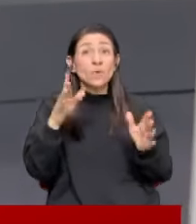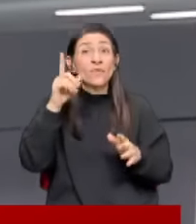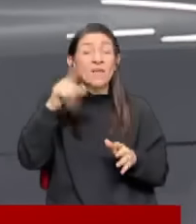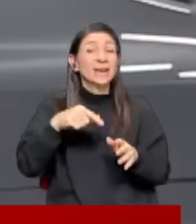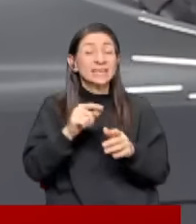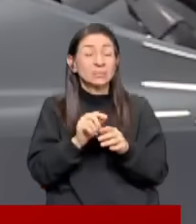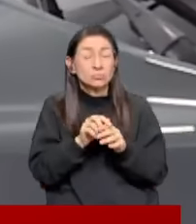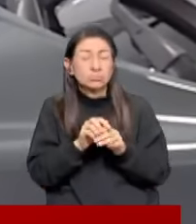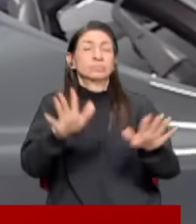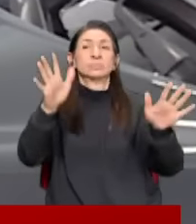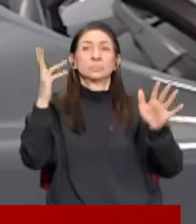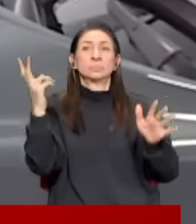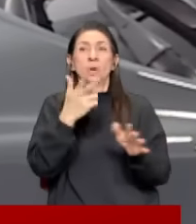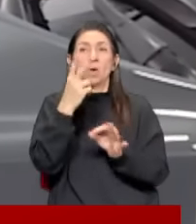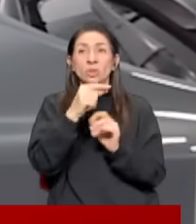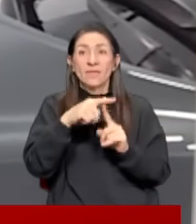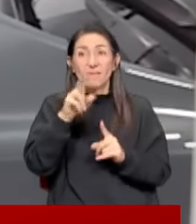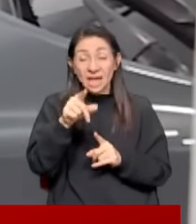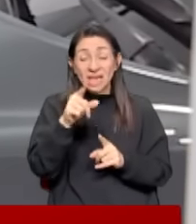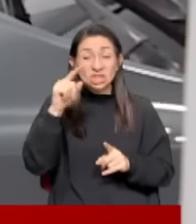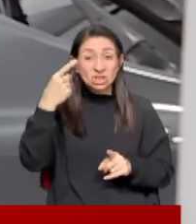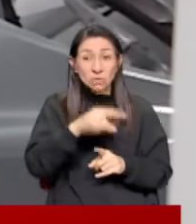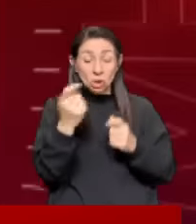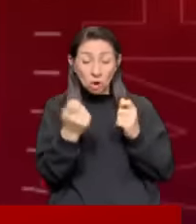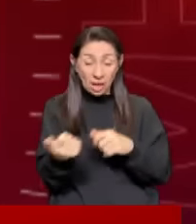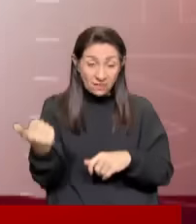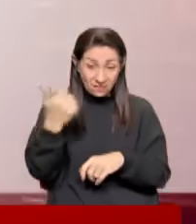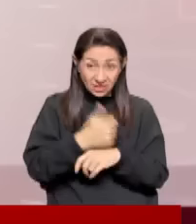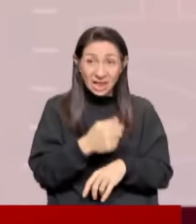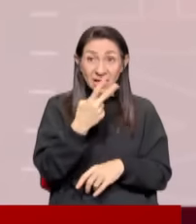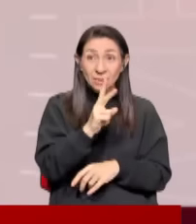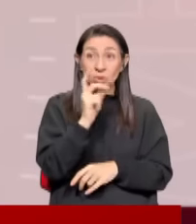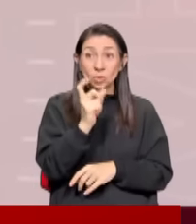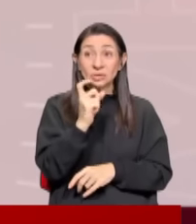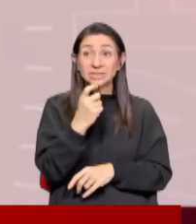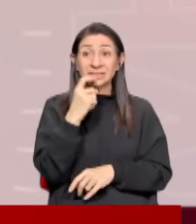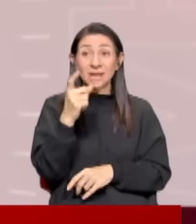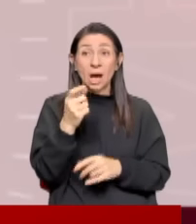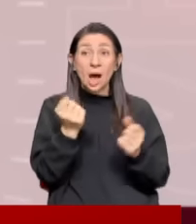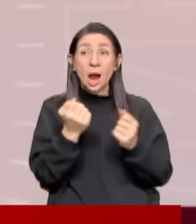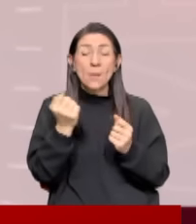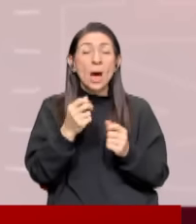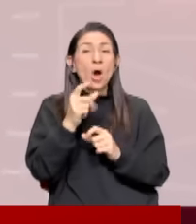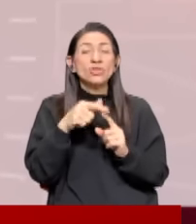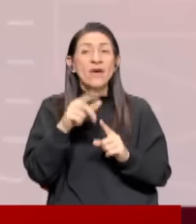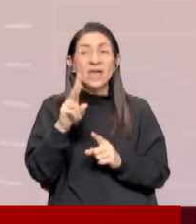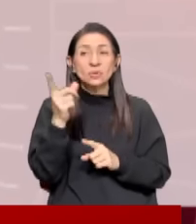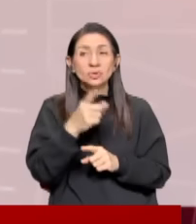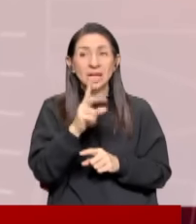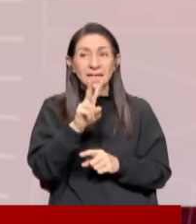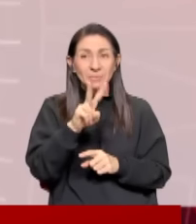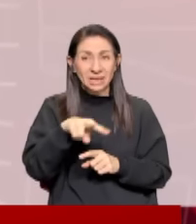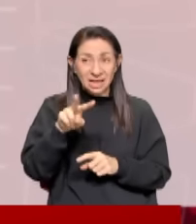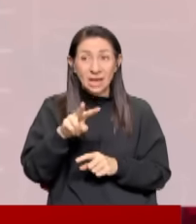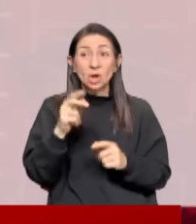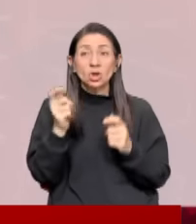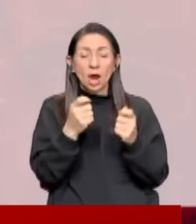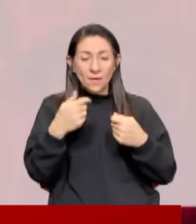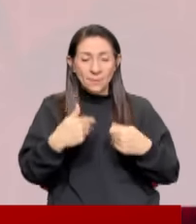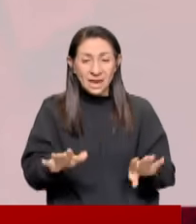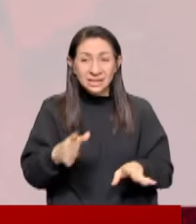vergi sıçraması yaşandı ÖTV'de. Şimşek göreve geldiğinde 2009 yılında otomobilde ÖTV %27,